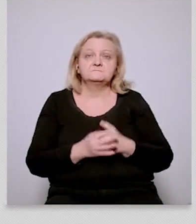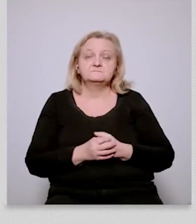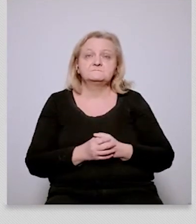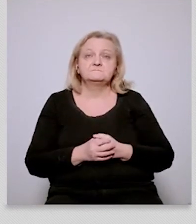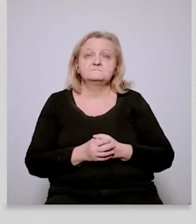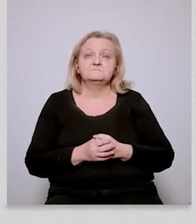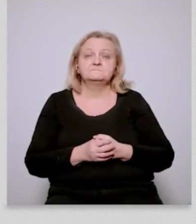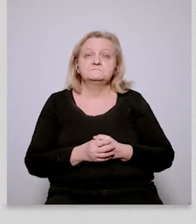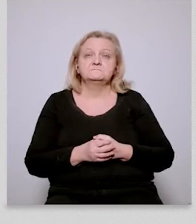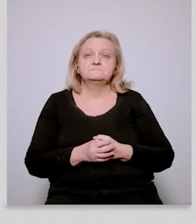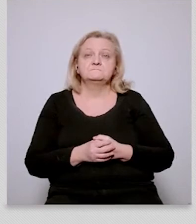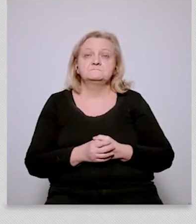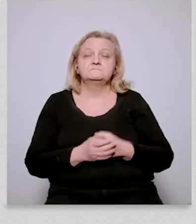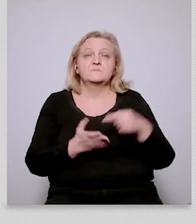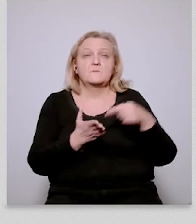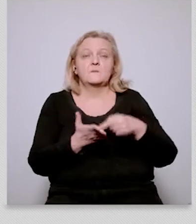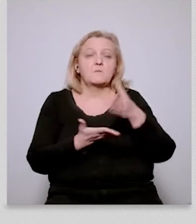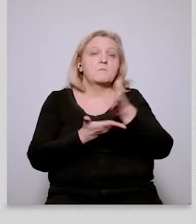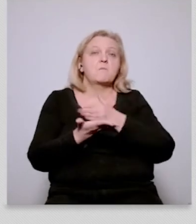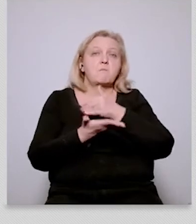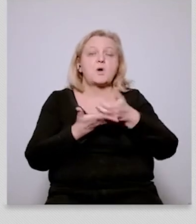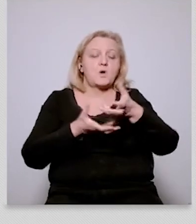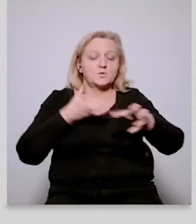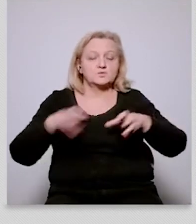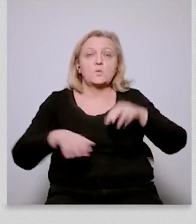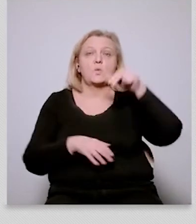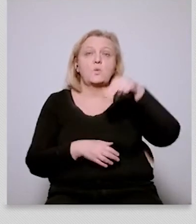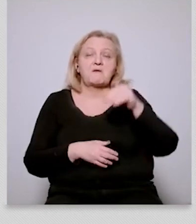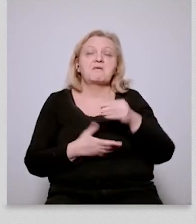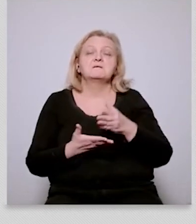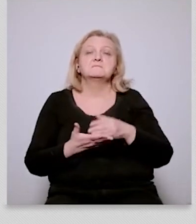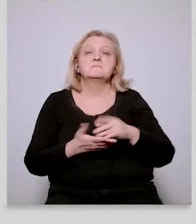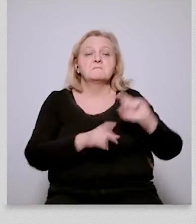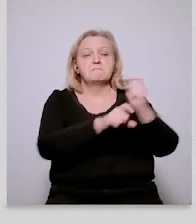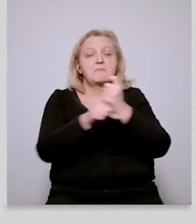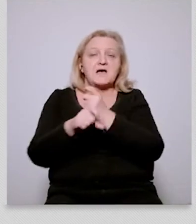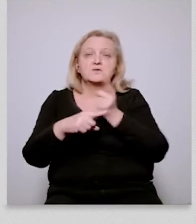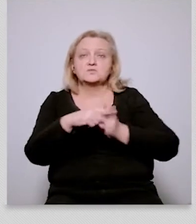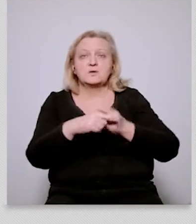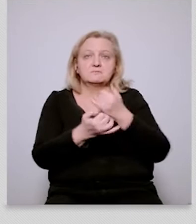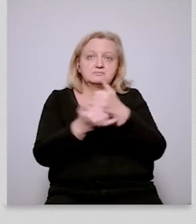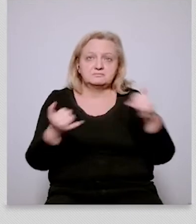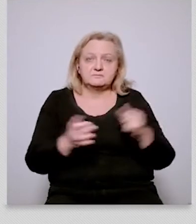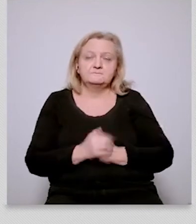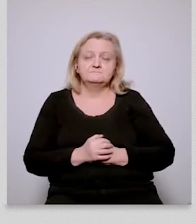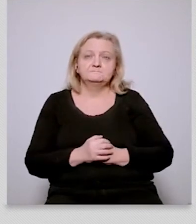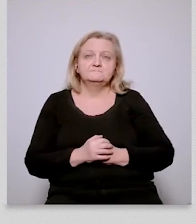jak te podziały w samej Unii Europejskiej między poszczególnymi państwami członkowskimi jak